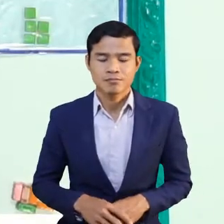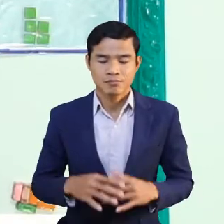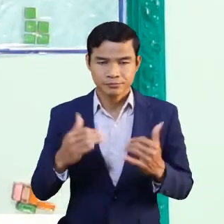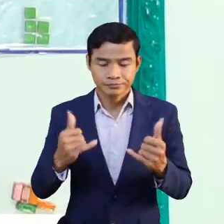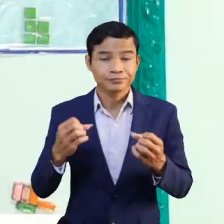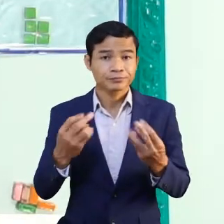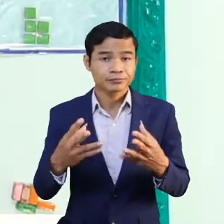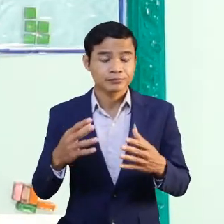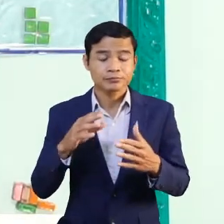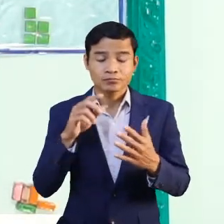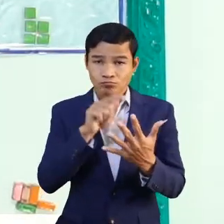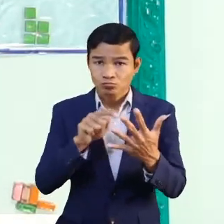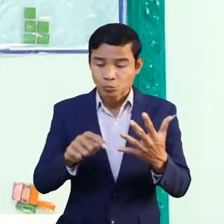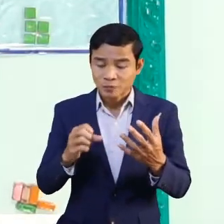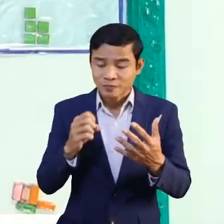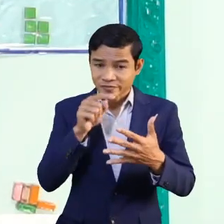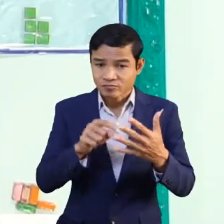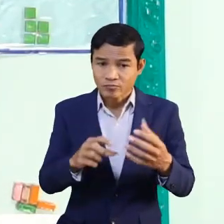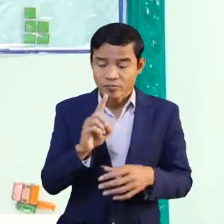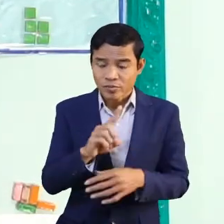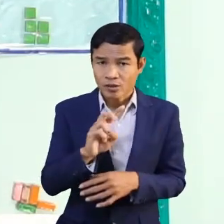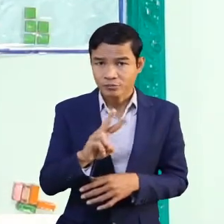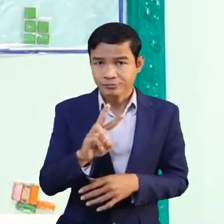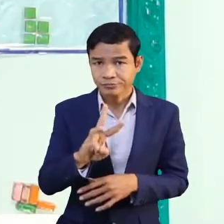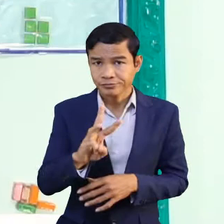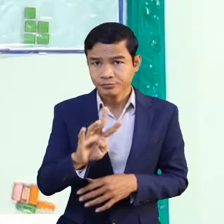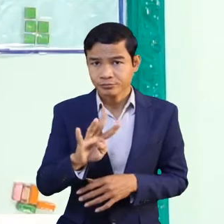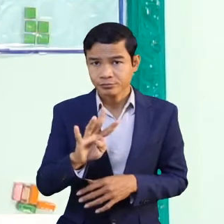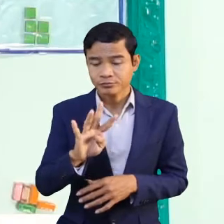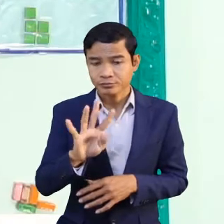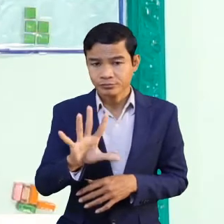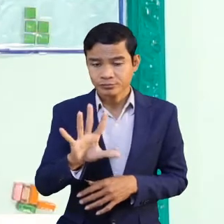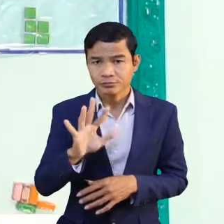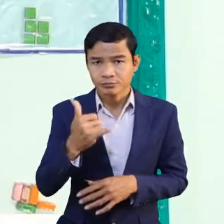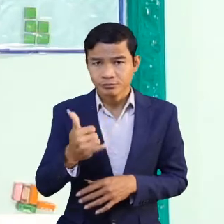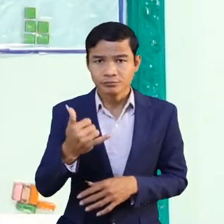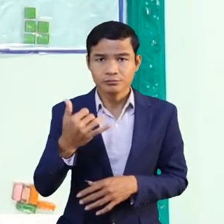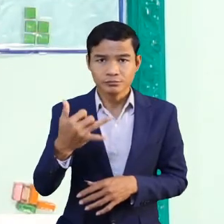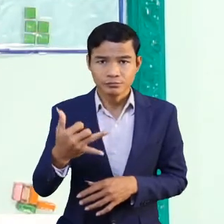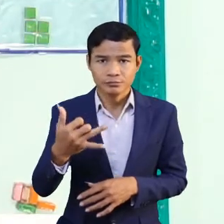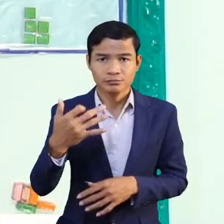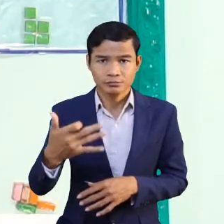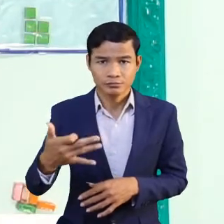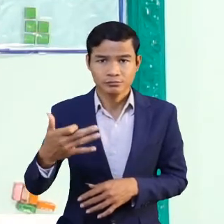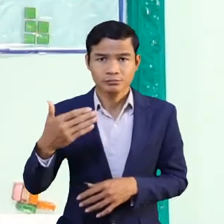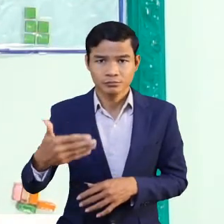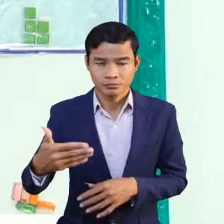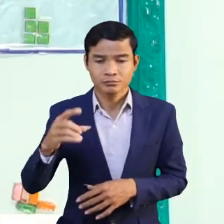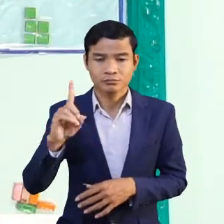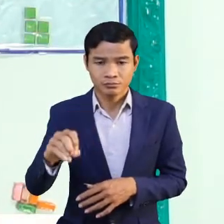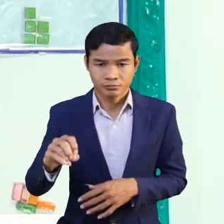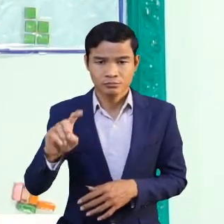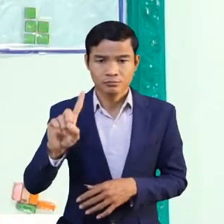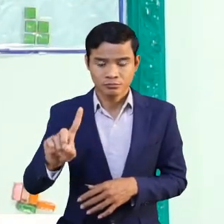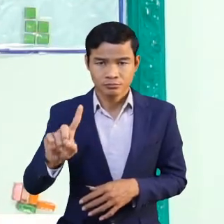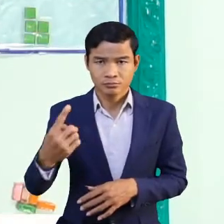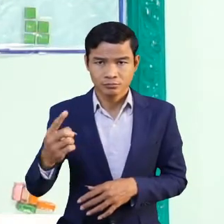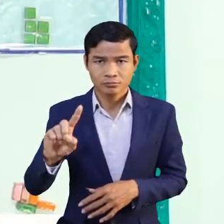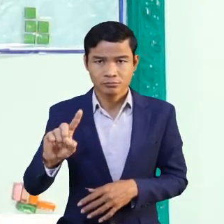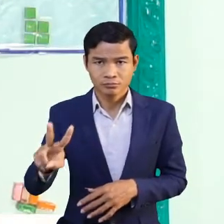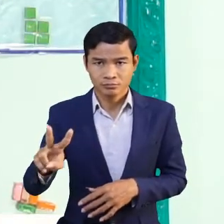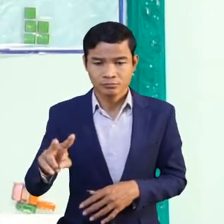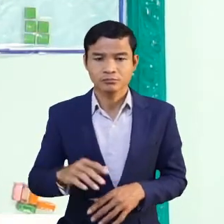តាអញ្ចឹងយើងបានម៉ាននេះកូនរាប់មើលតា1 2 3 4 5 6 7 8 9